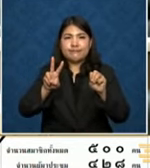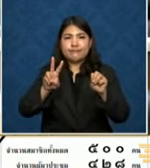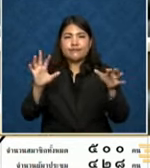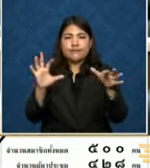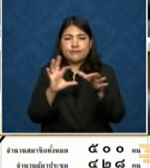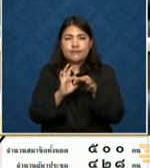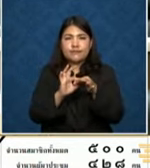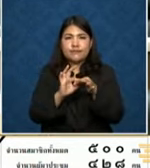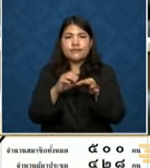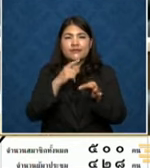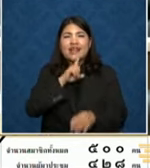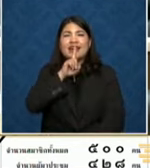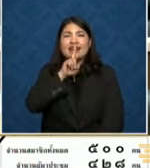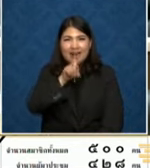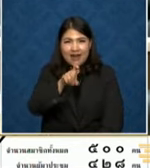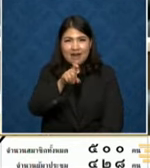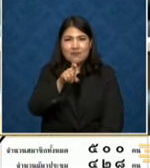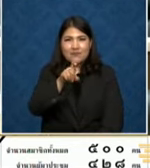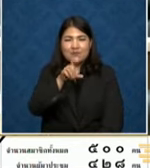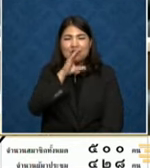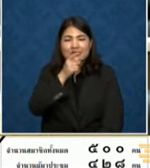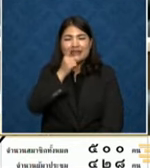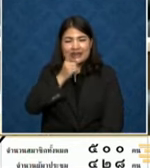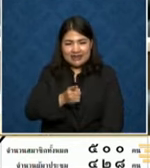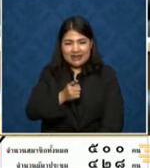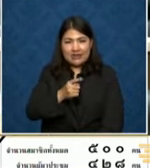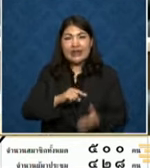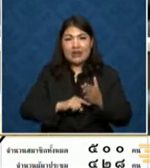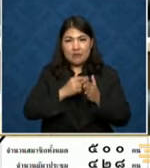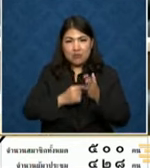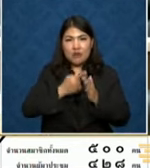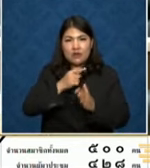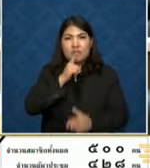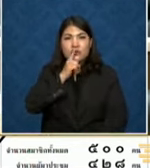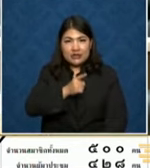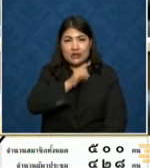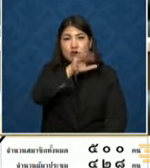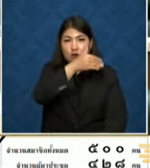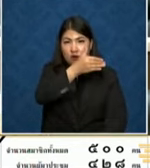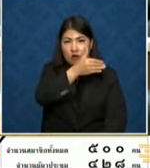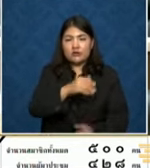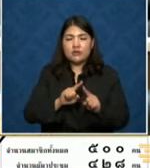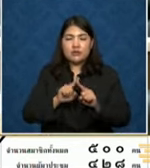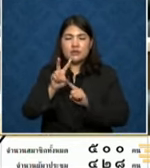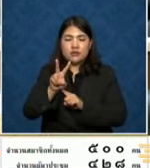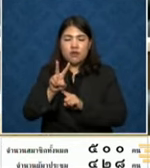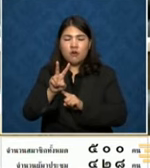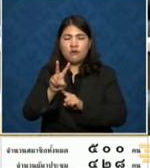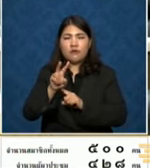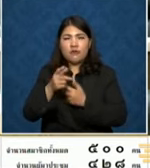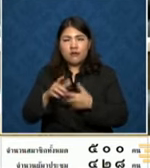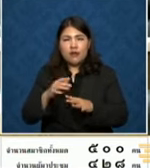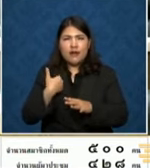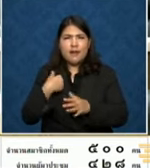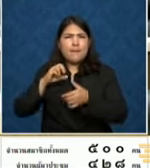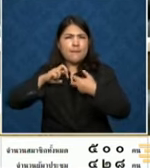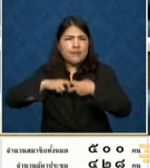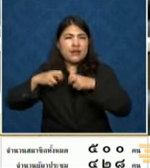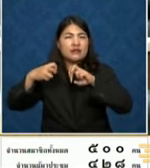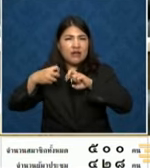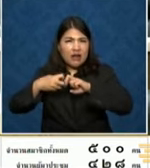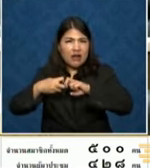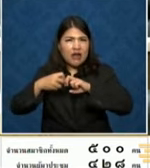การซักถามข้อเท็จจริงในลำดับแรกลำดับที่2เป็นการเสนอแนะปัญหาต่อคณะรัฐ